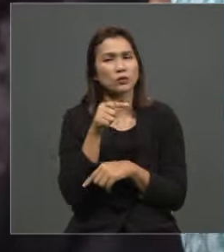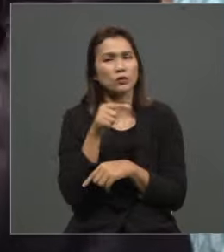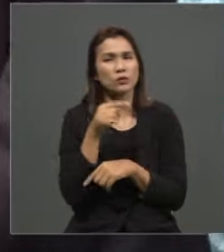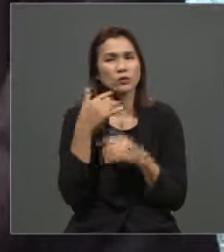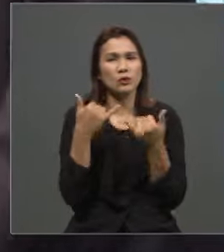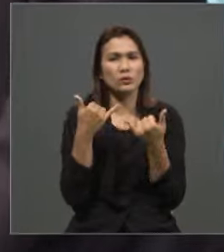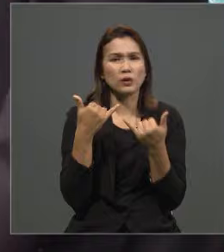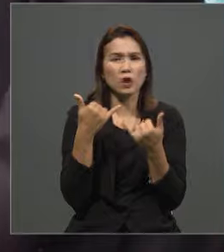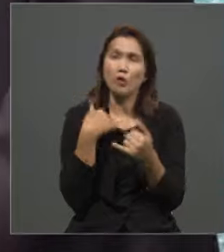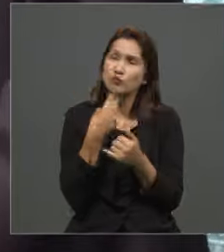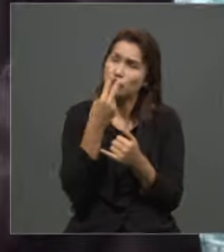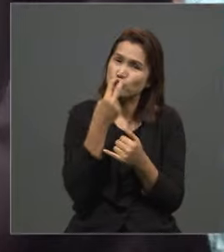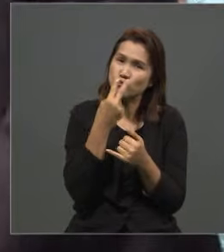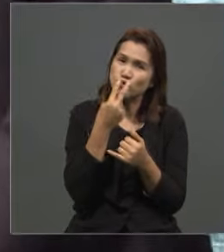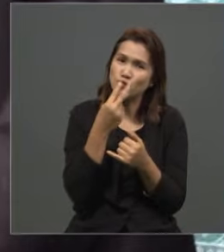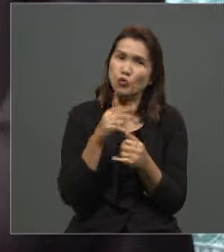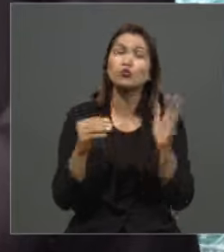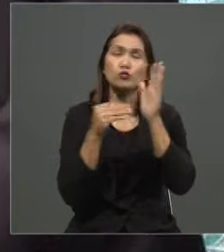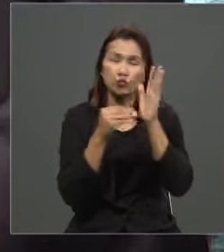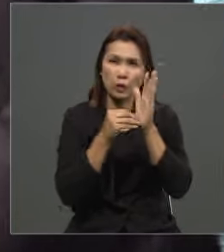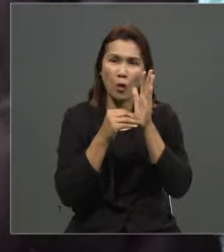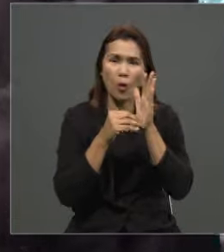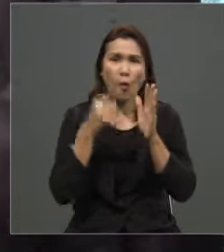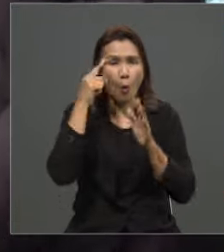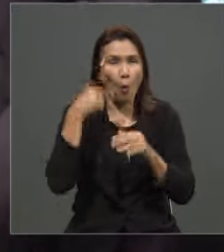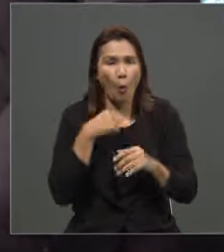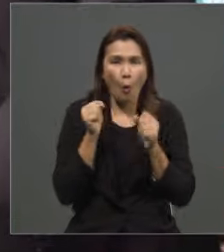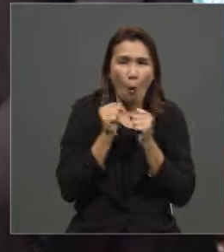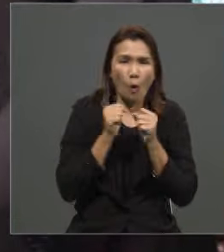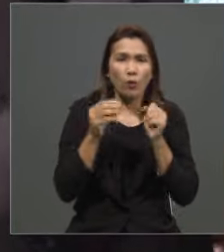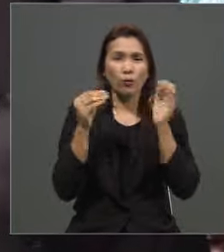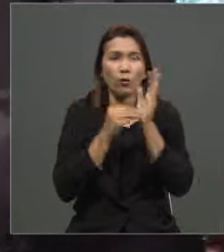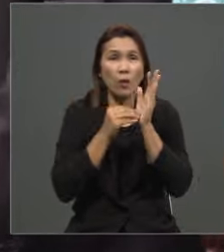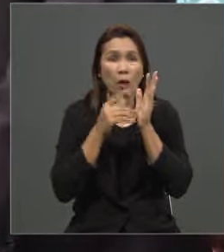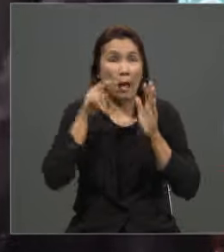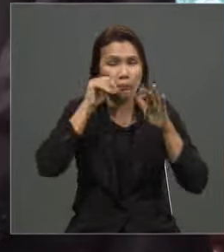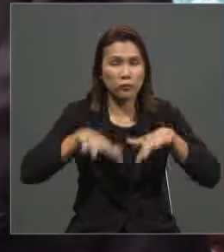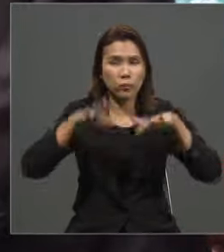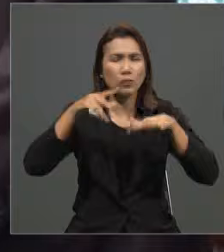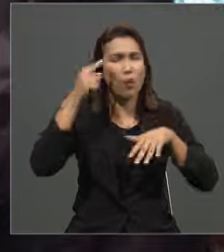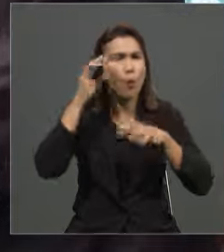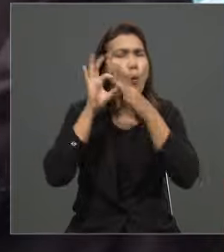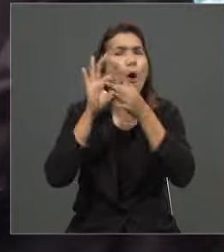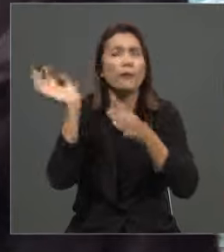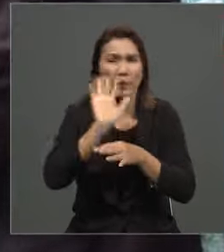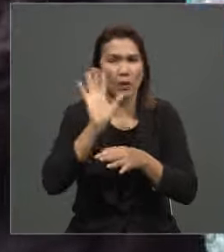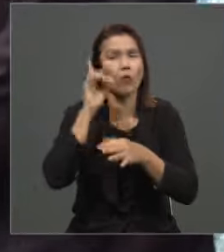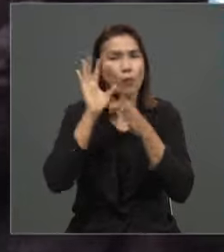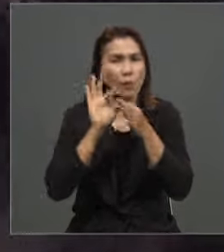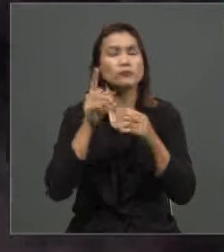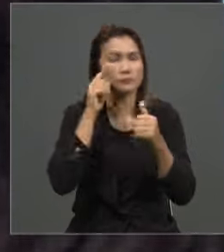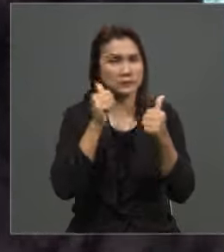กำลังเอ่อคนคนกรุงเทพฯหรืออะไรกำลังกลุ้มใจอยู่ว่าจะน้ำท่วมเนี่ยก็ค่อนข้างจะไม่ไม่ต้องไม่ต้องน่าเป็นห่วง